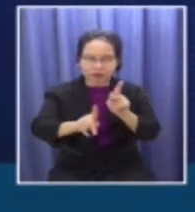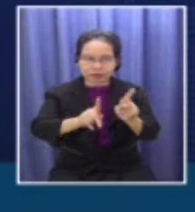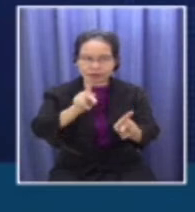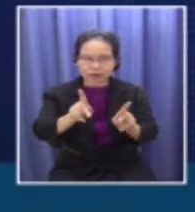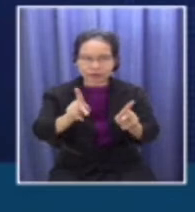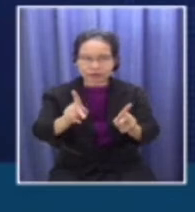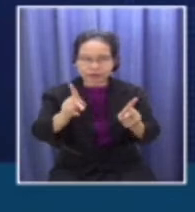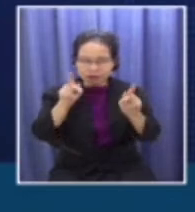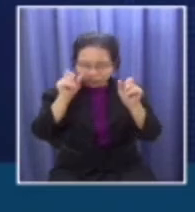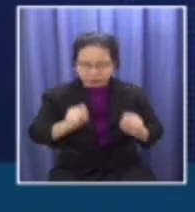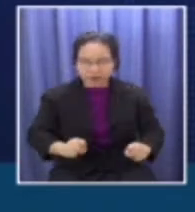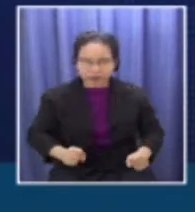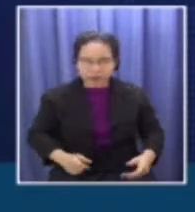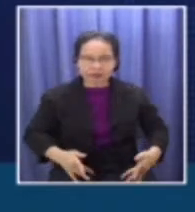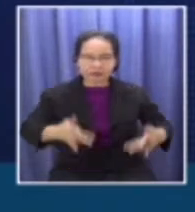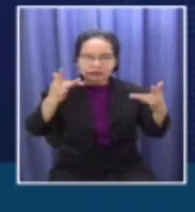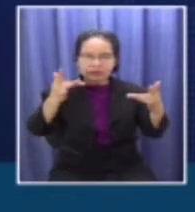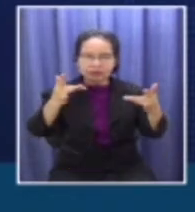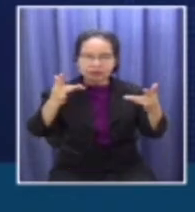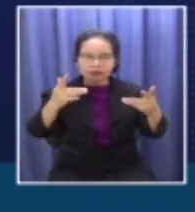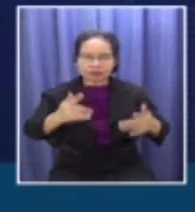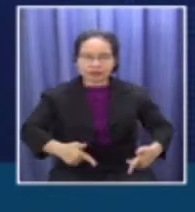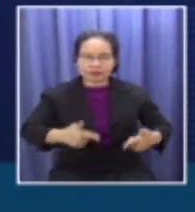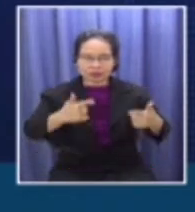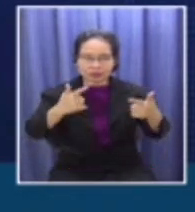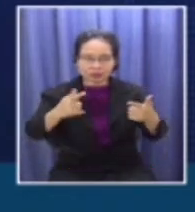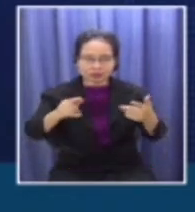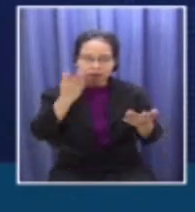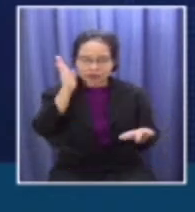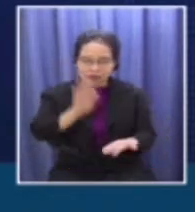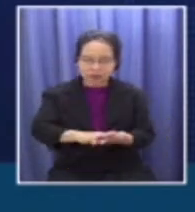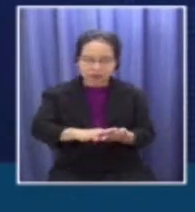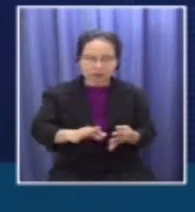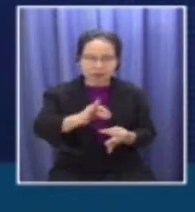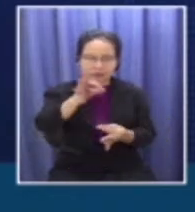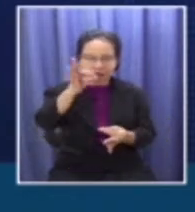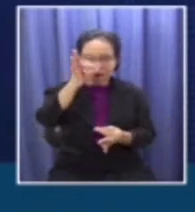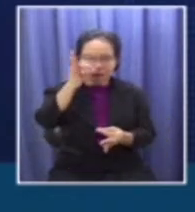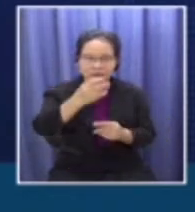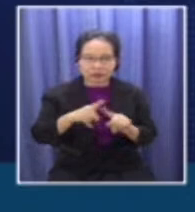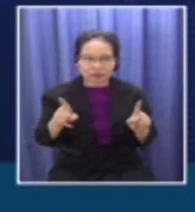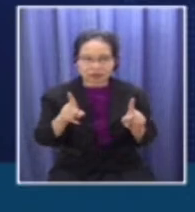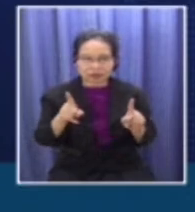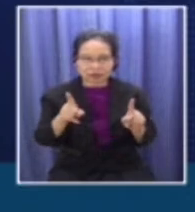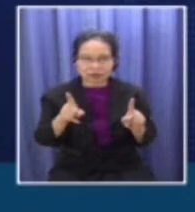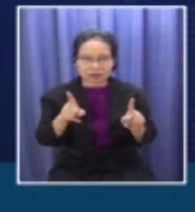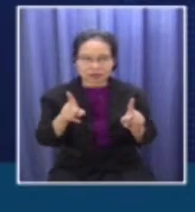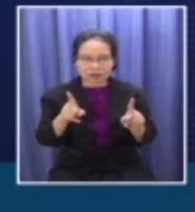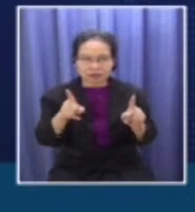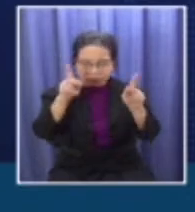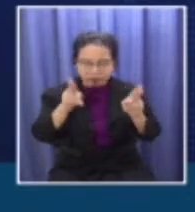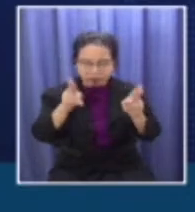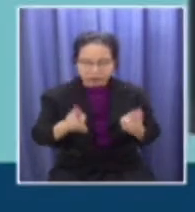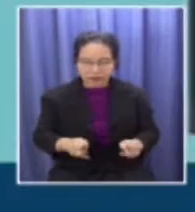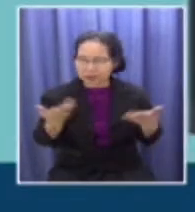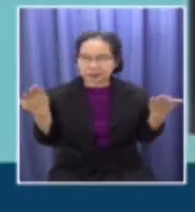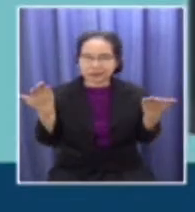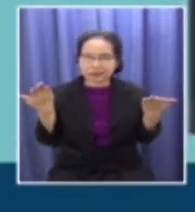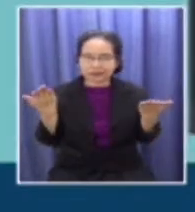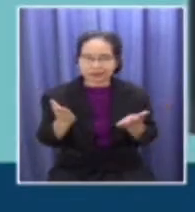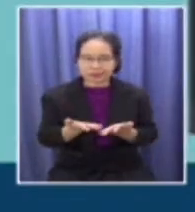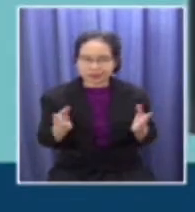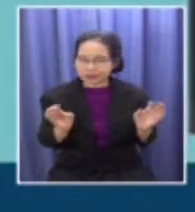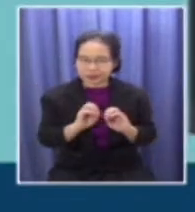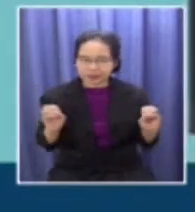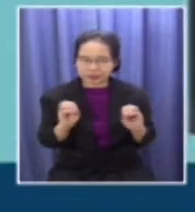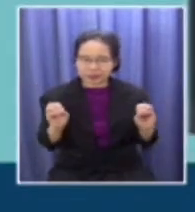obisa sɛ bia nipa bi tete wiem a nipa biara ntete wiem ɛfiri sɛ ewiem hɔnom anaasɛ ewiem kɔ